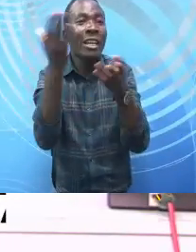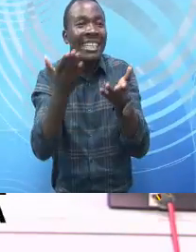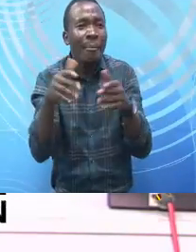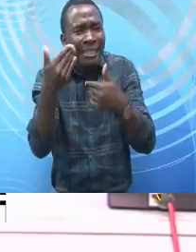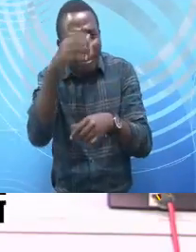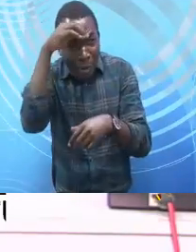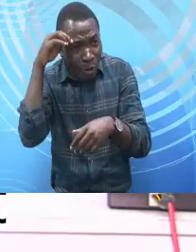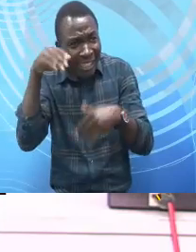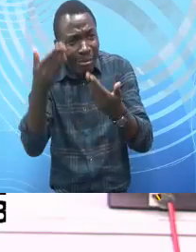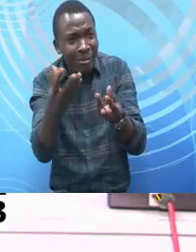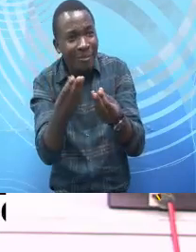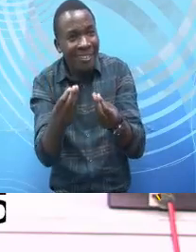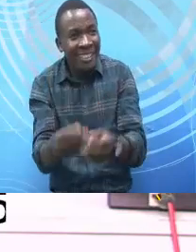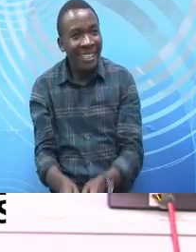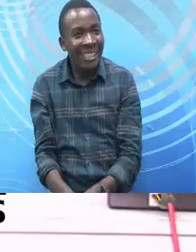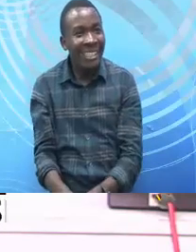cyane